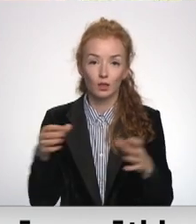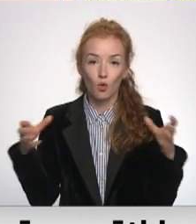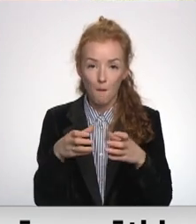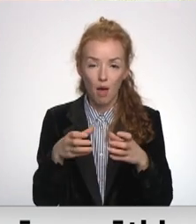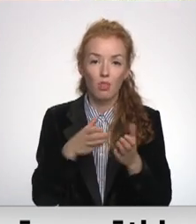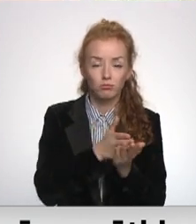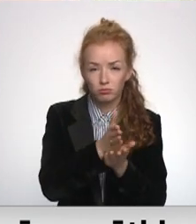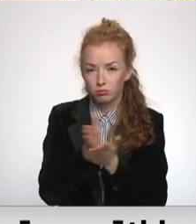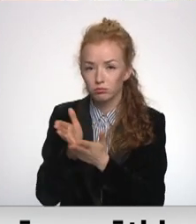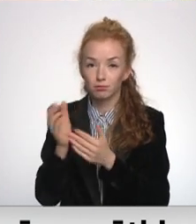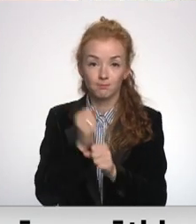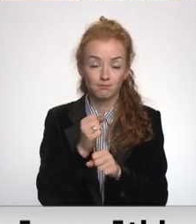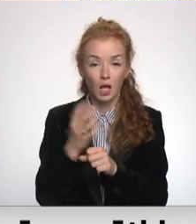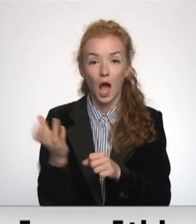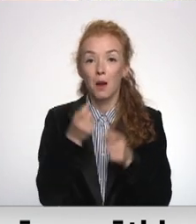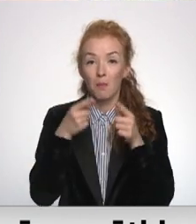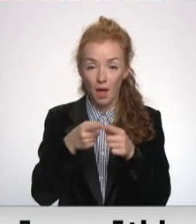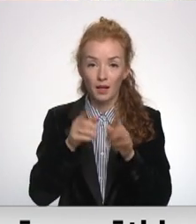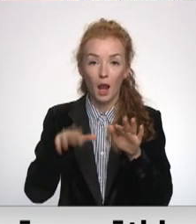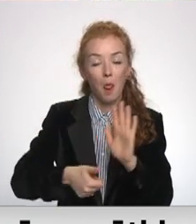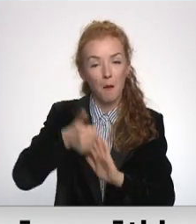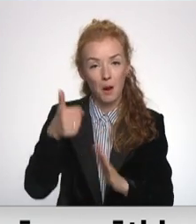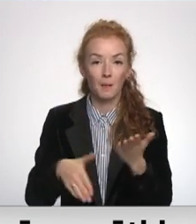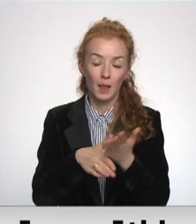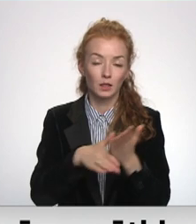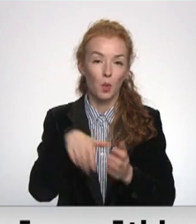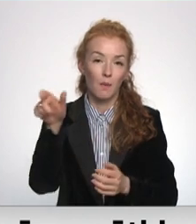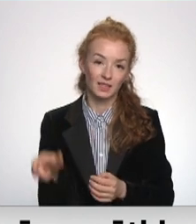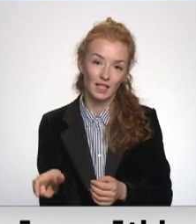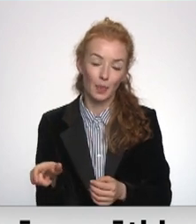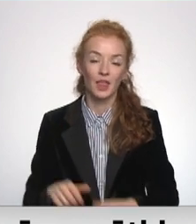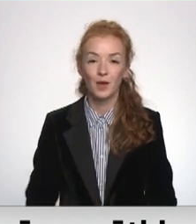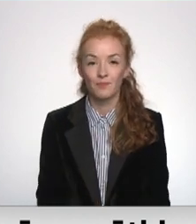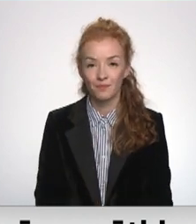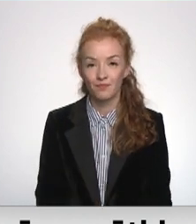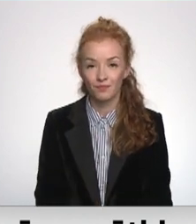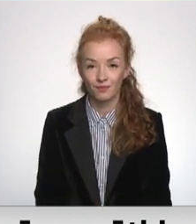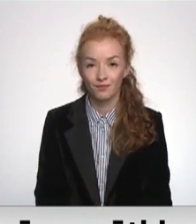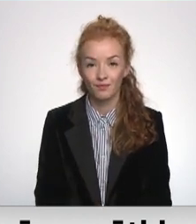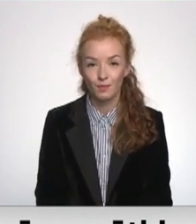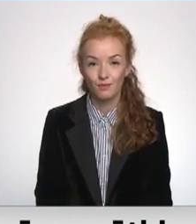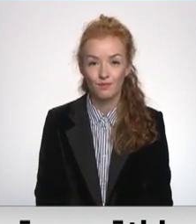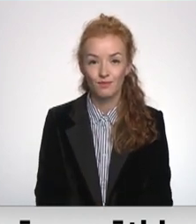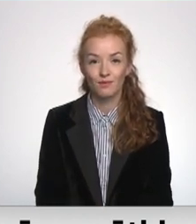komandās strādās ar vienu mērķi, lai pēc iespējas labāk palīdzētu pacientiem. Madara Līcīte, Krišjānis Leitis, Latvijas televīzija.